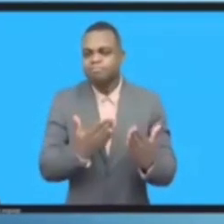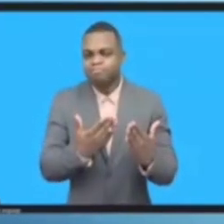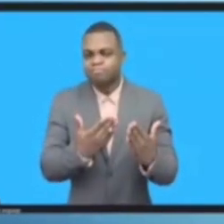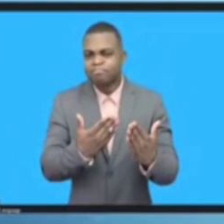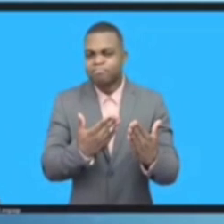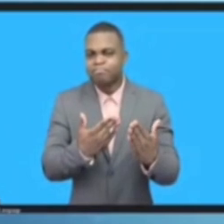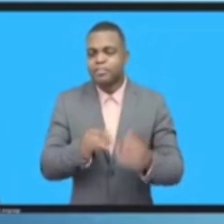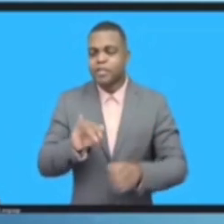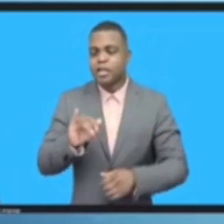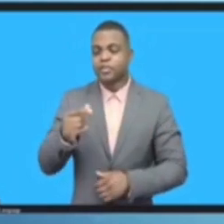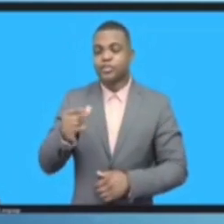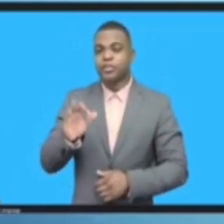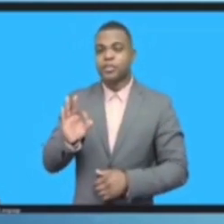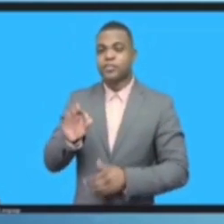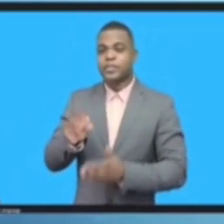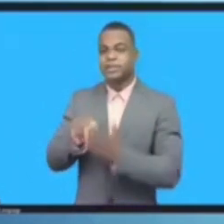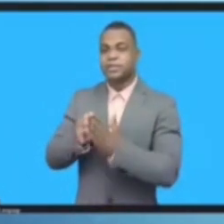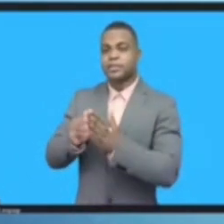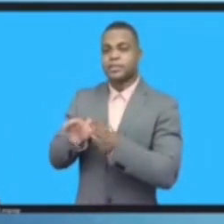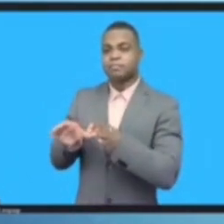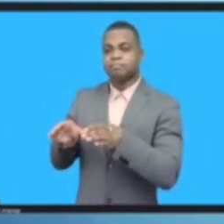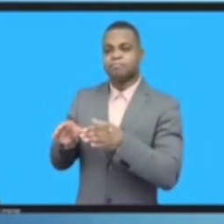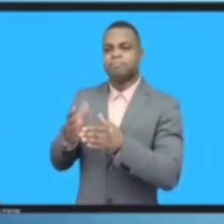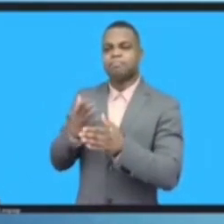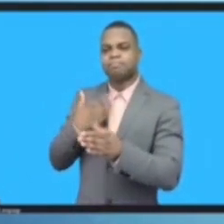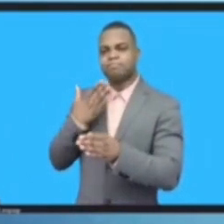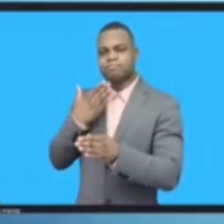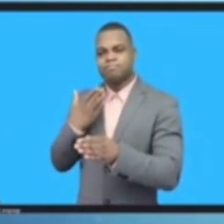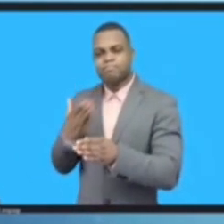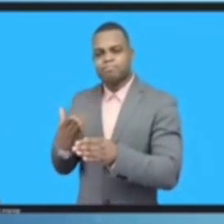organisé cette 17e version du forum